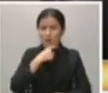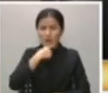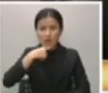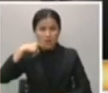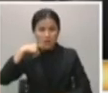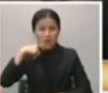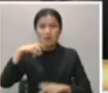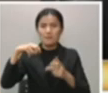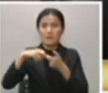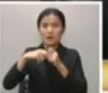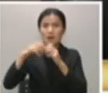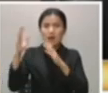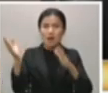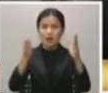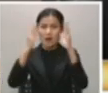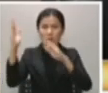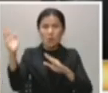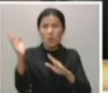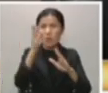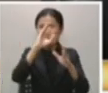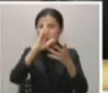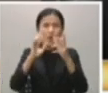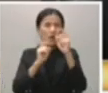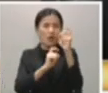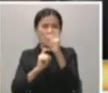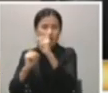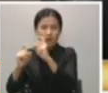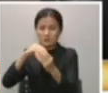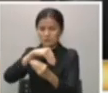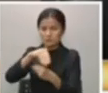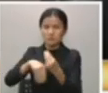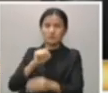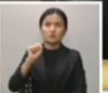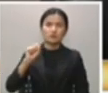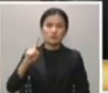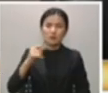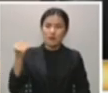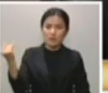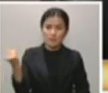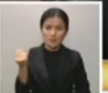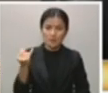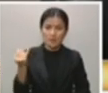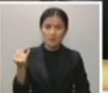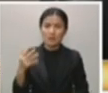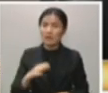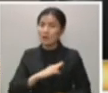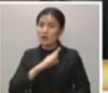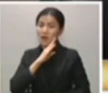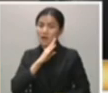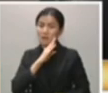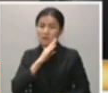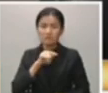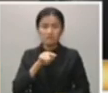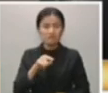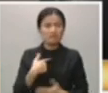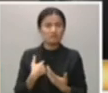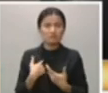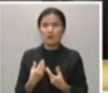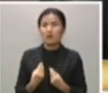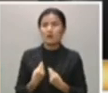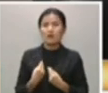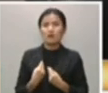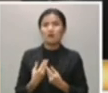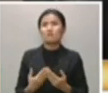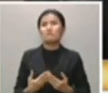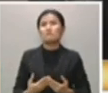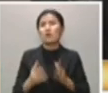มเมืองเศรษฐกิจถดถอยอย่างรุนแรงหากปล่อยให้บริหารราชการแผ่นดินต่อไปจะทำให้เกิดความ